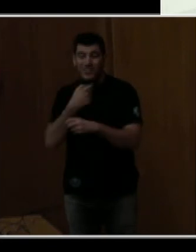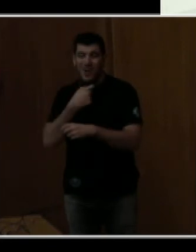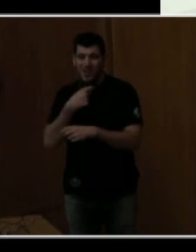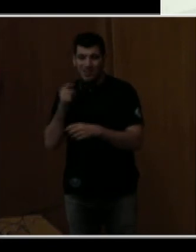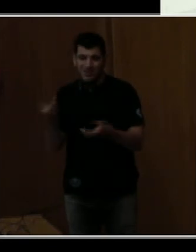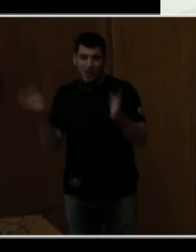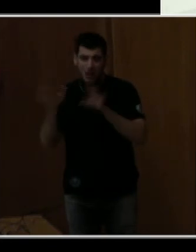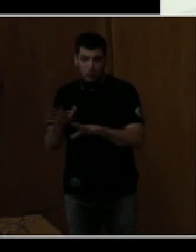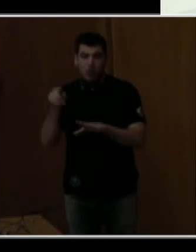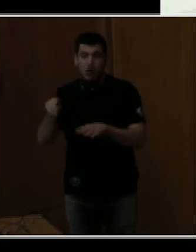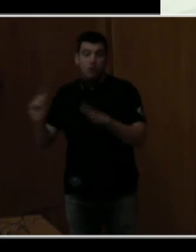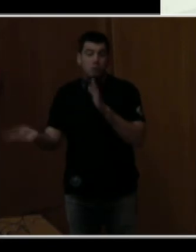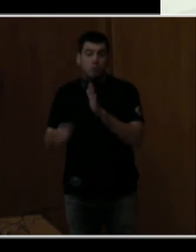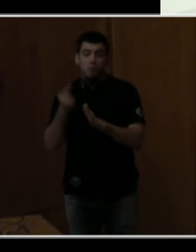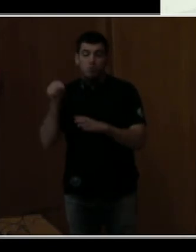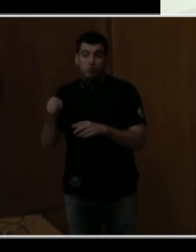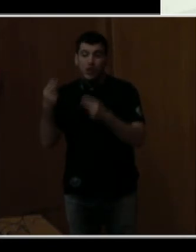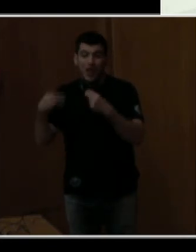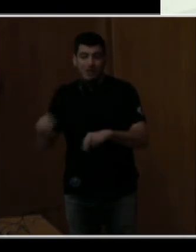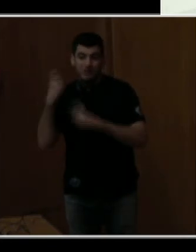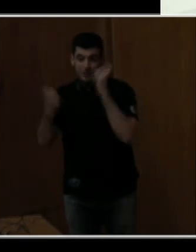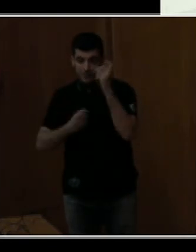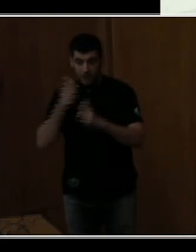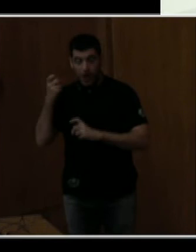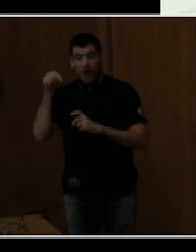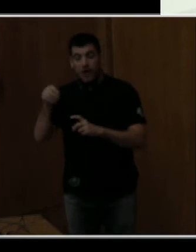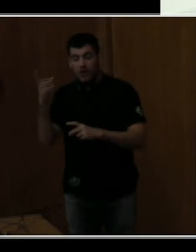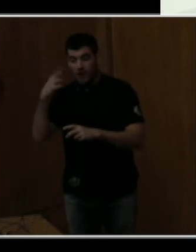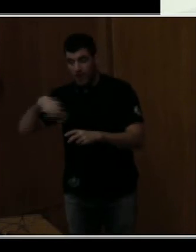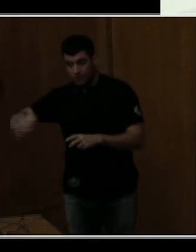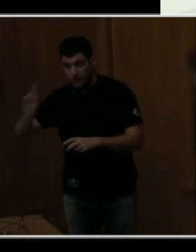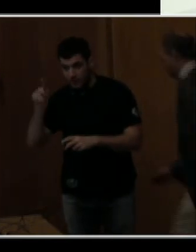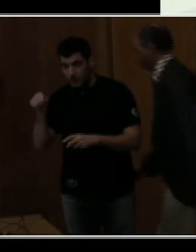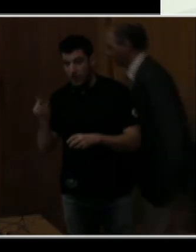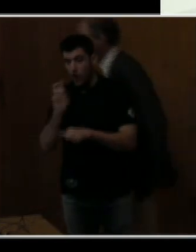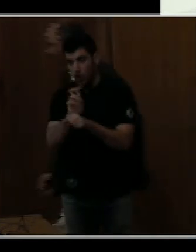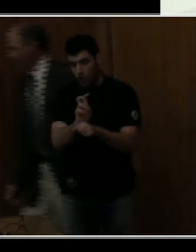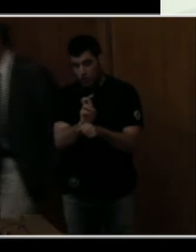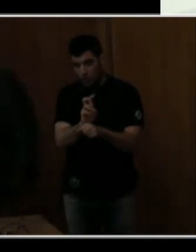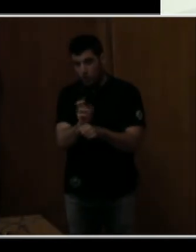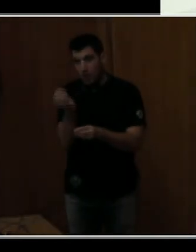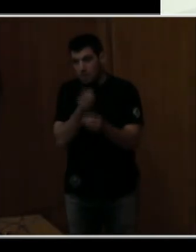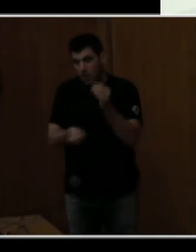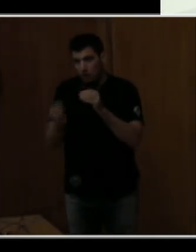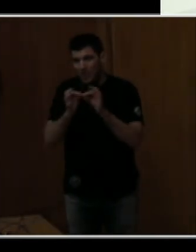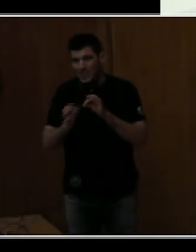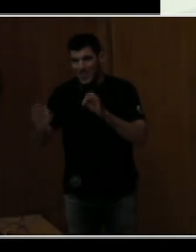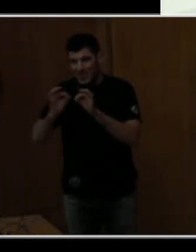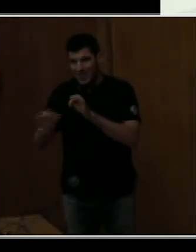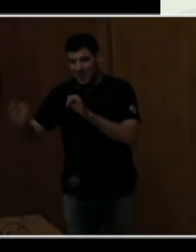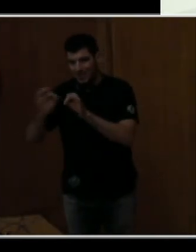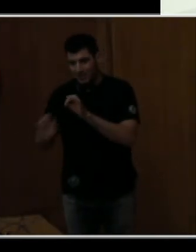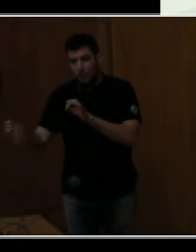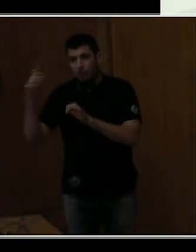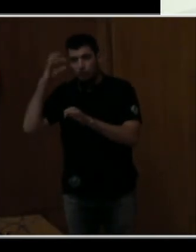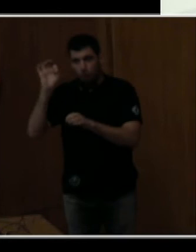πρώτη λύση που και πιο εύκολη μπορούσε να σκεφτεί κάπως ήταν, πέρα από το να αυξήσει τη χωρητικότητα, να βάλει περισσότερες ίνες για να αυξήσει τη χωρητικότητα